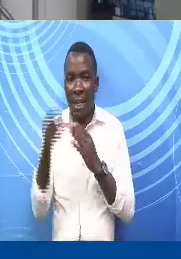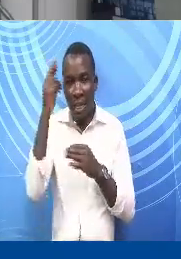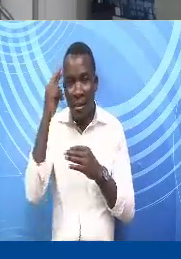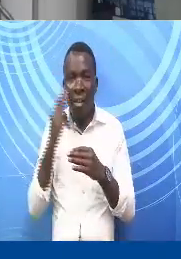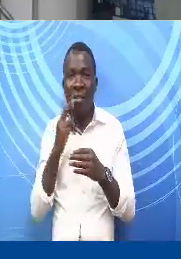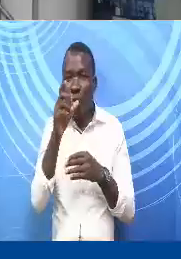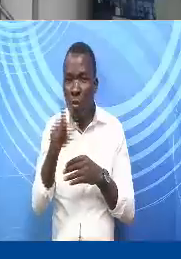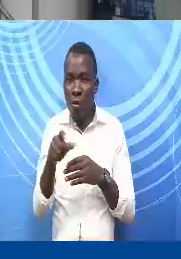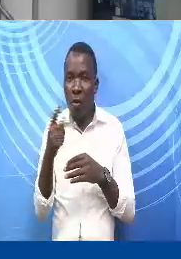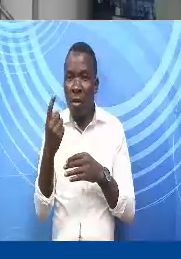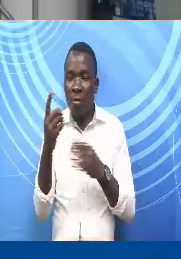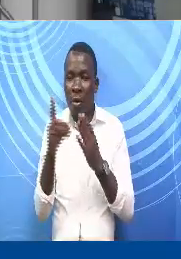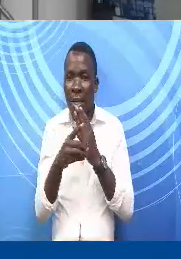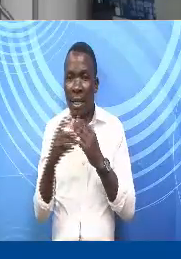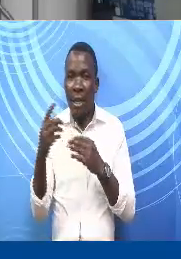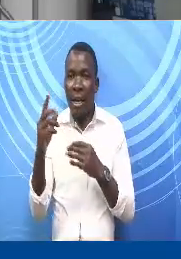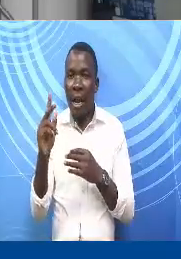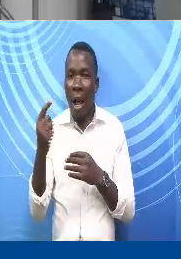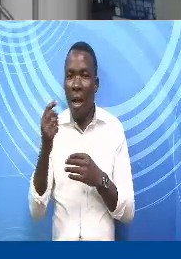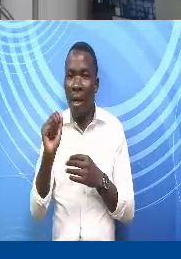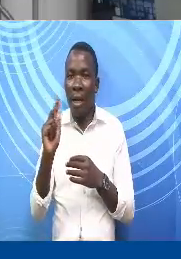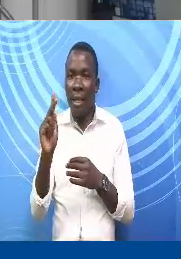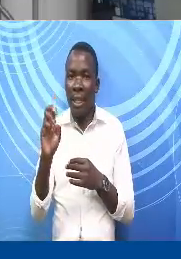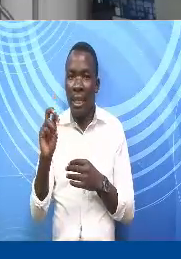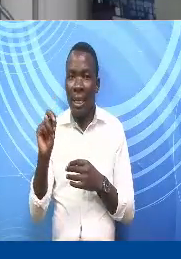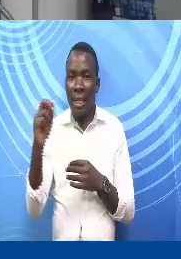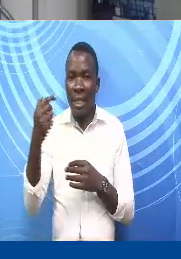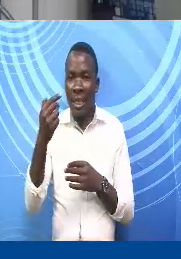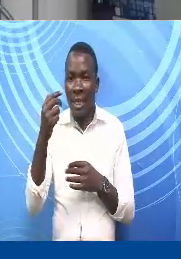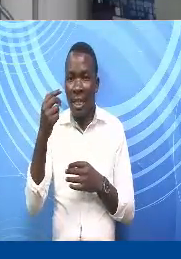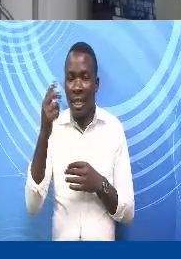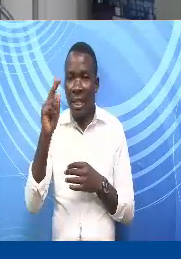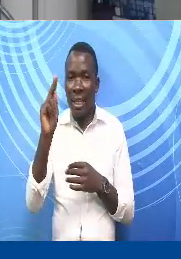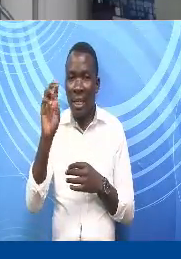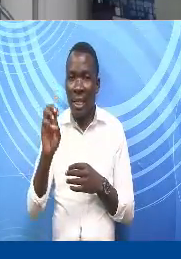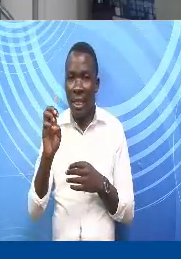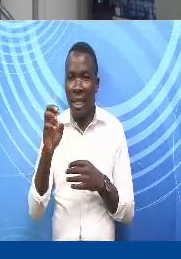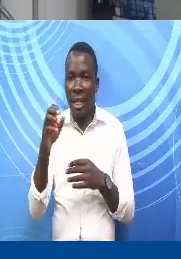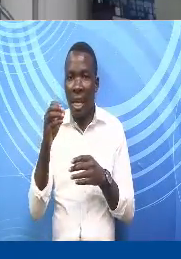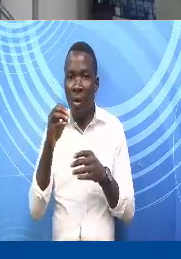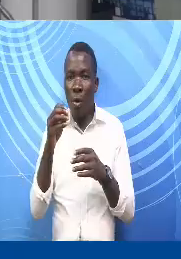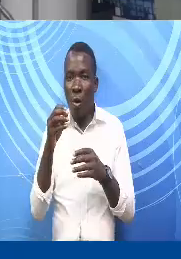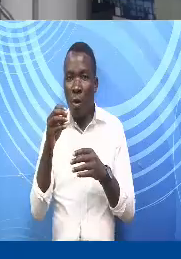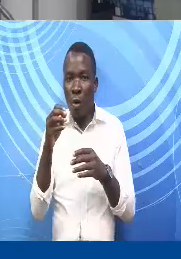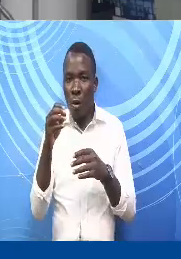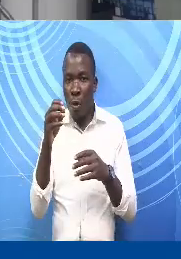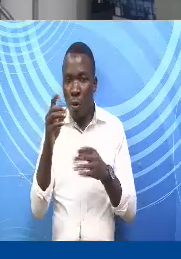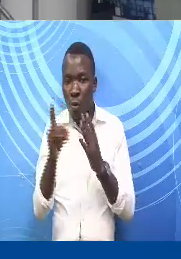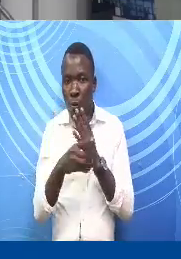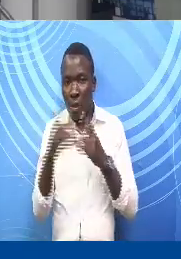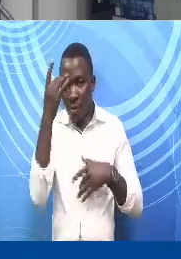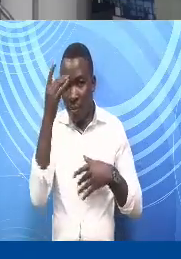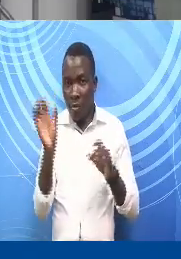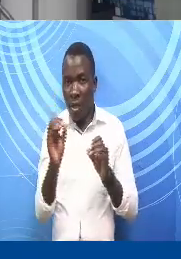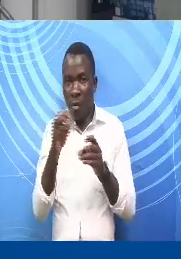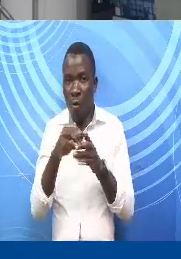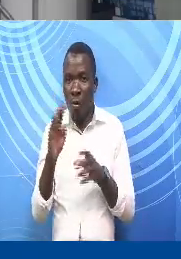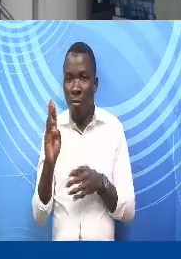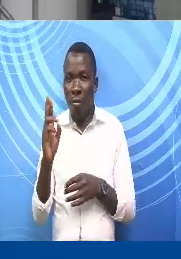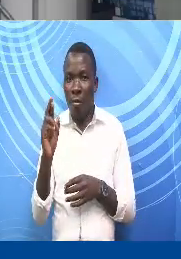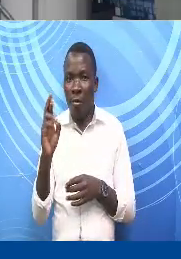ka Gakenke uyu munsi uture twabonetsemo umurwayi w'icyorezo cya COVID-19 harimo ha karere ka Burera harimo ha karere